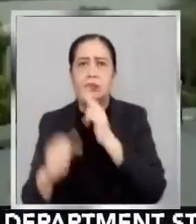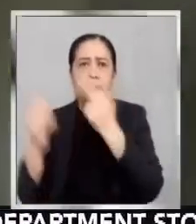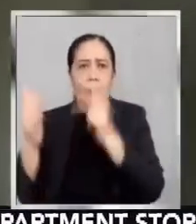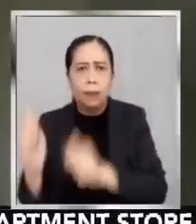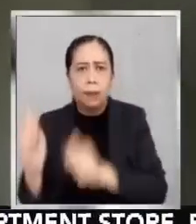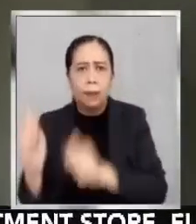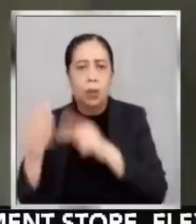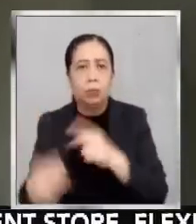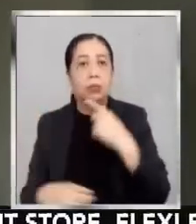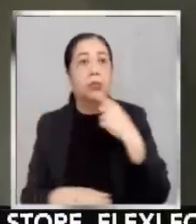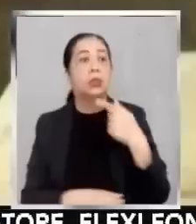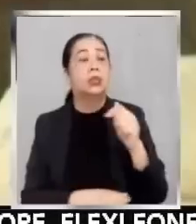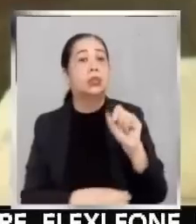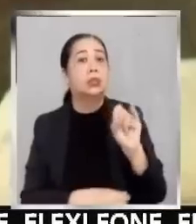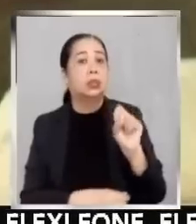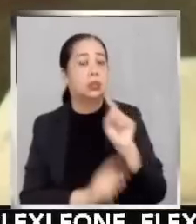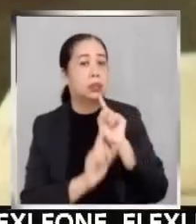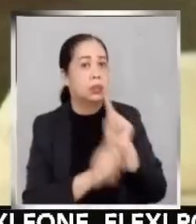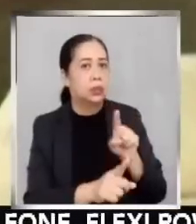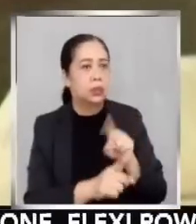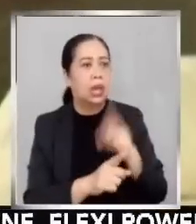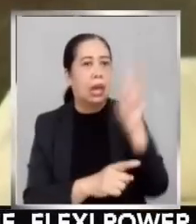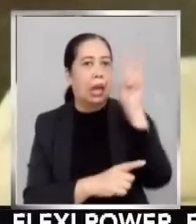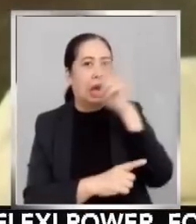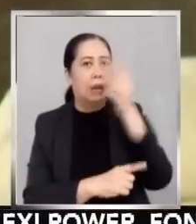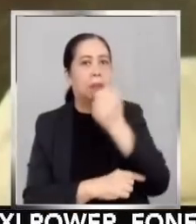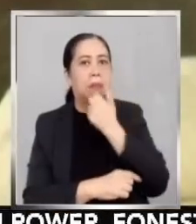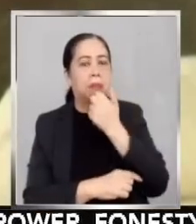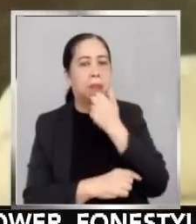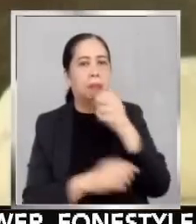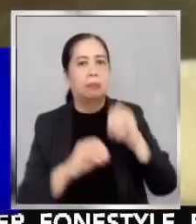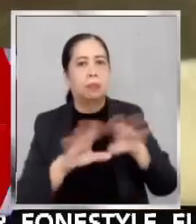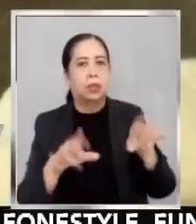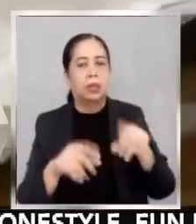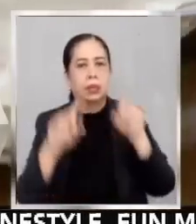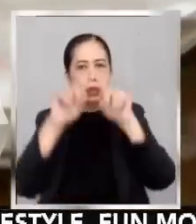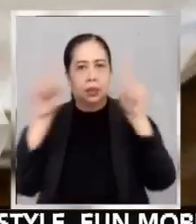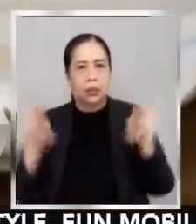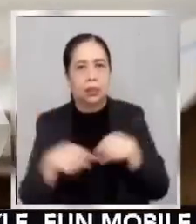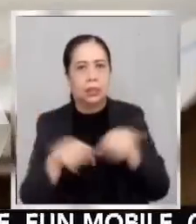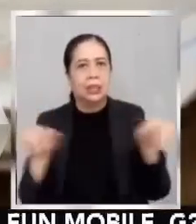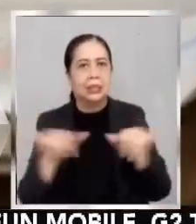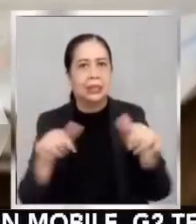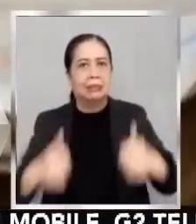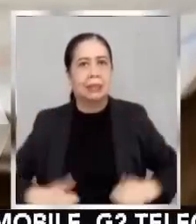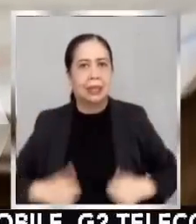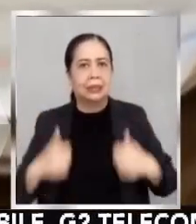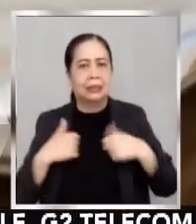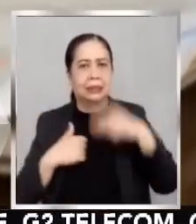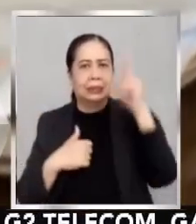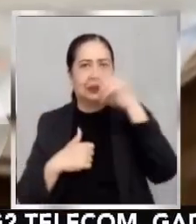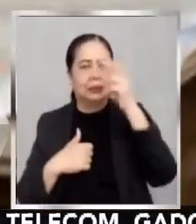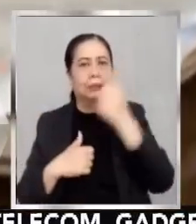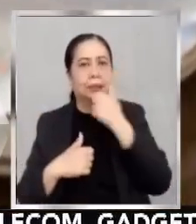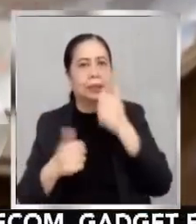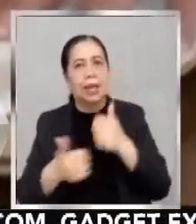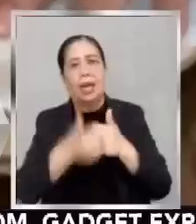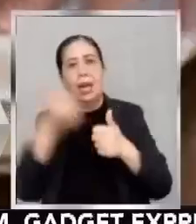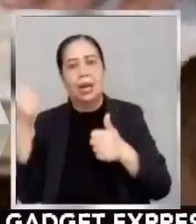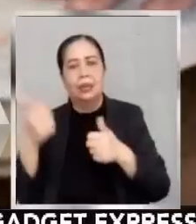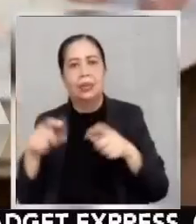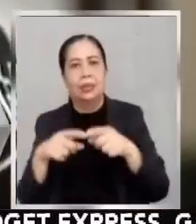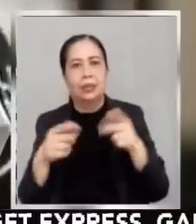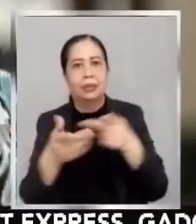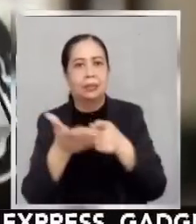noon ng GSIS, nagkamali sila ng release ng titulo sa kaparehong address ni Nanay Carmen sa ibang phase sa parehong